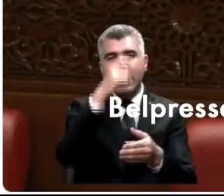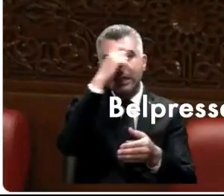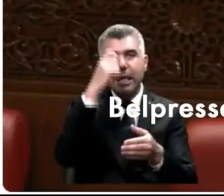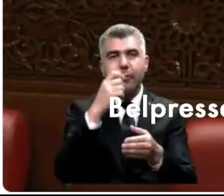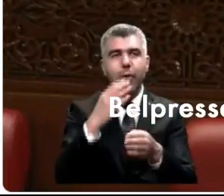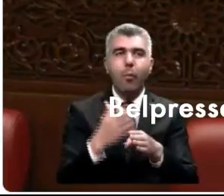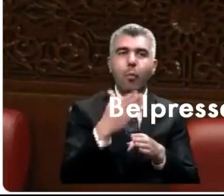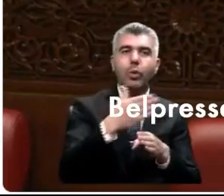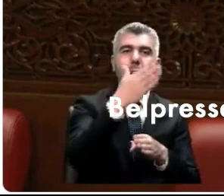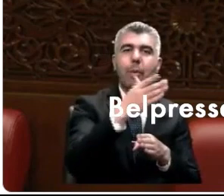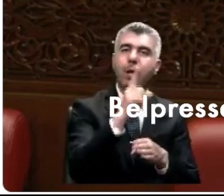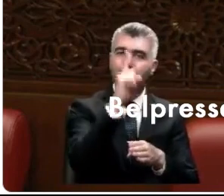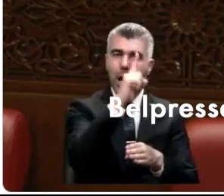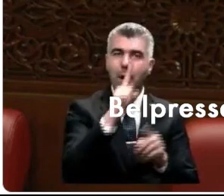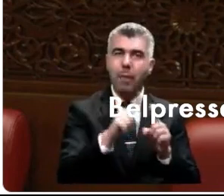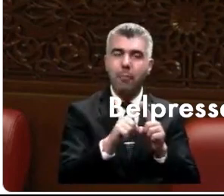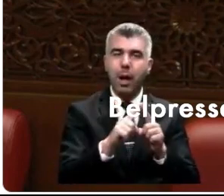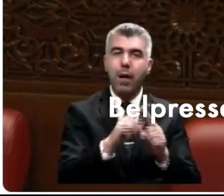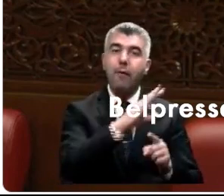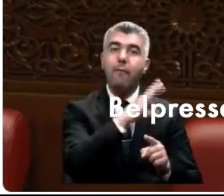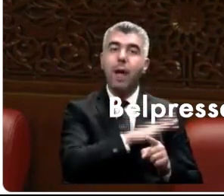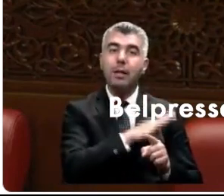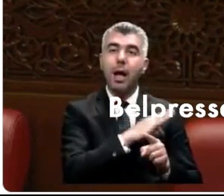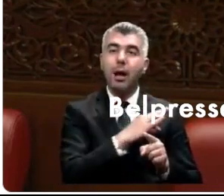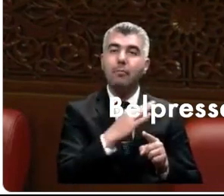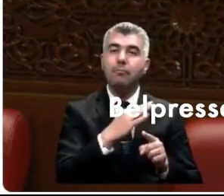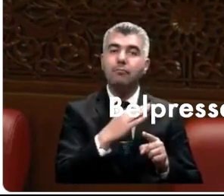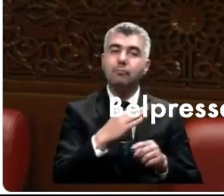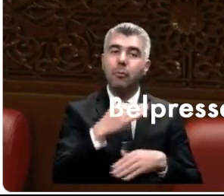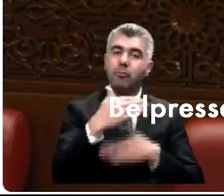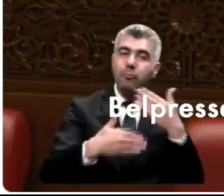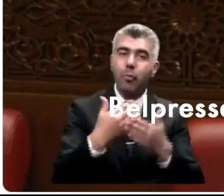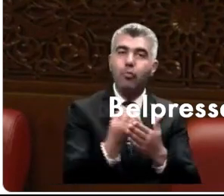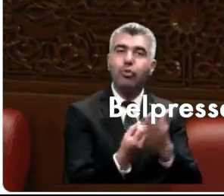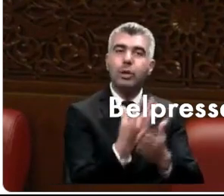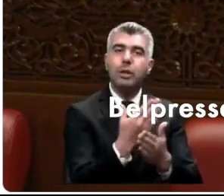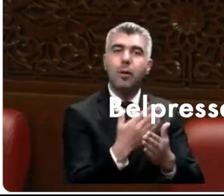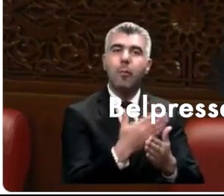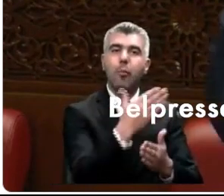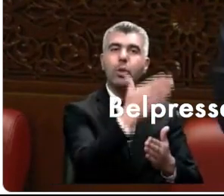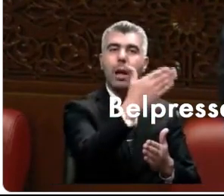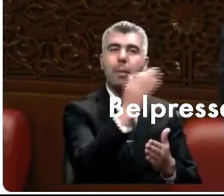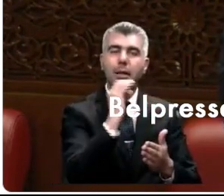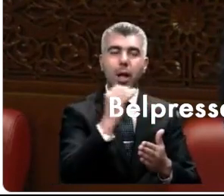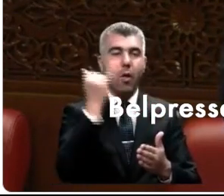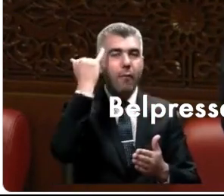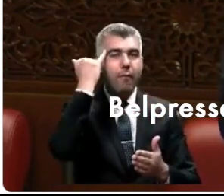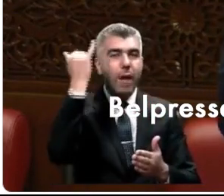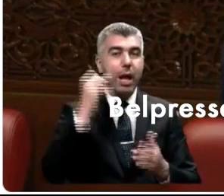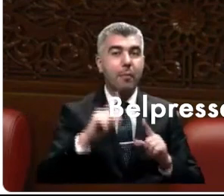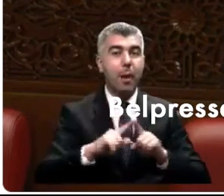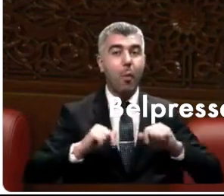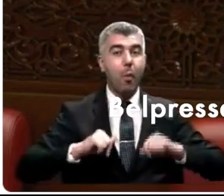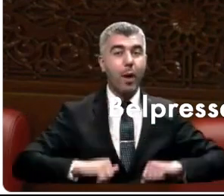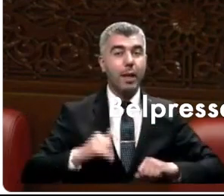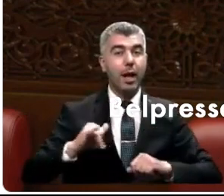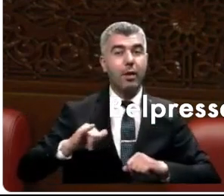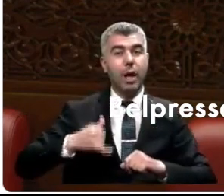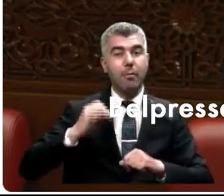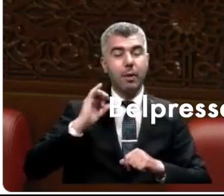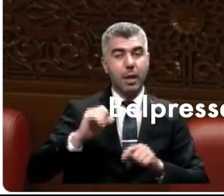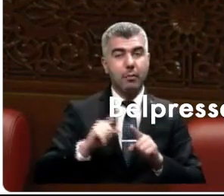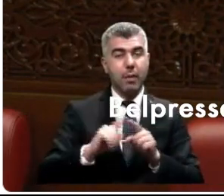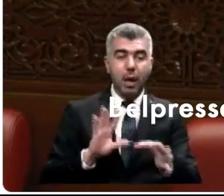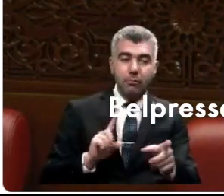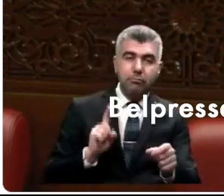شاء الله يكونوا التجارب وي تيموان ياج ديال هذا الشباب اللي مهم جدا باش يبقى واحد الفكره هو ان وزاره الشباب يعني